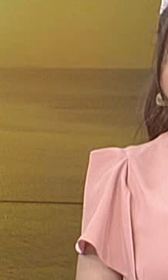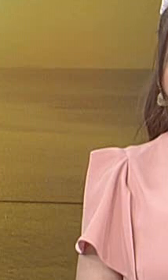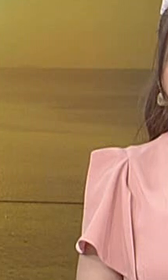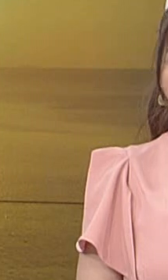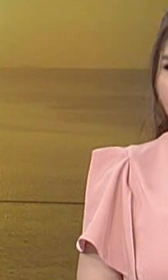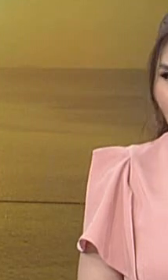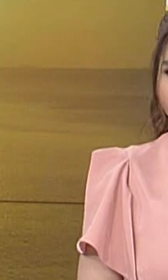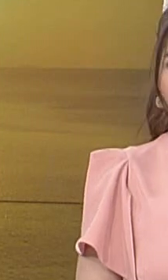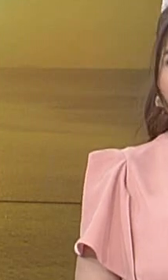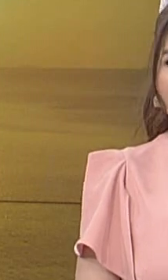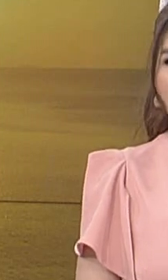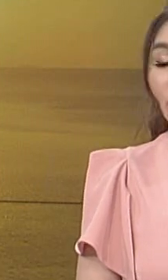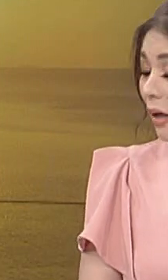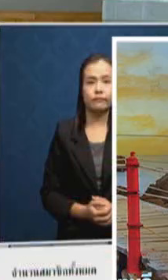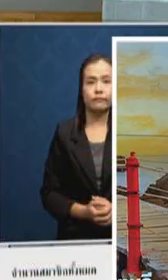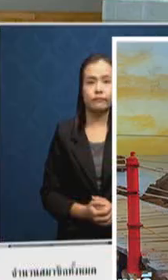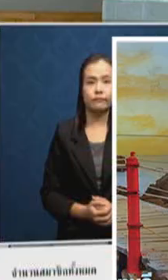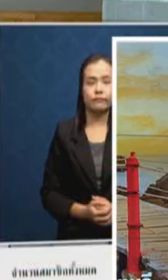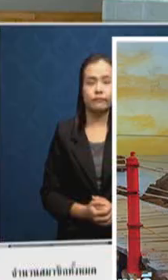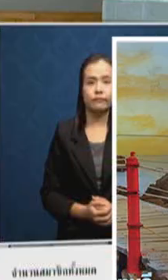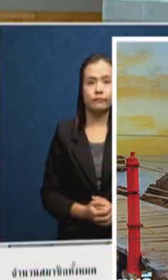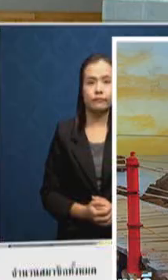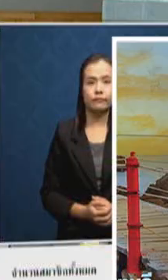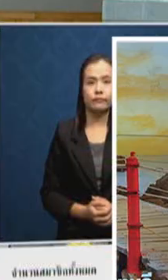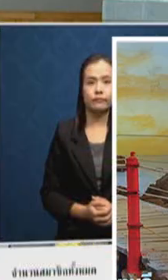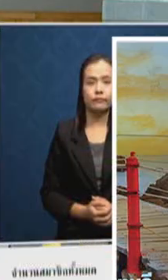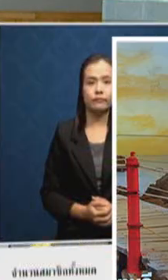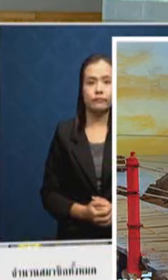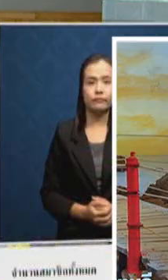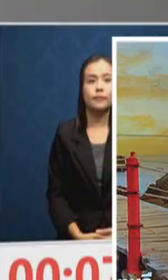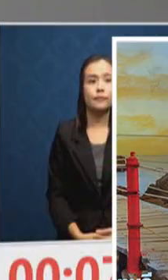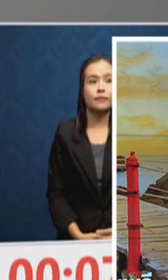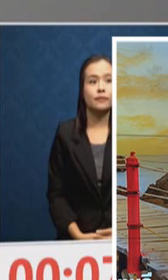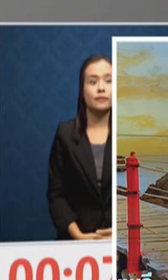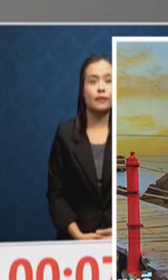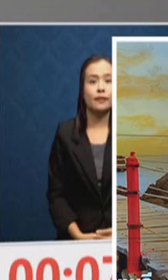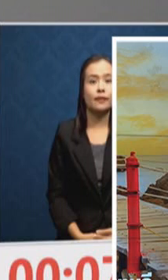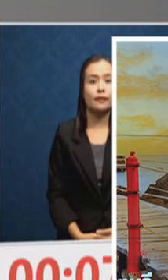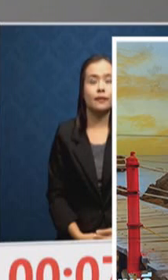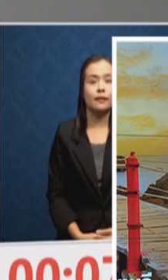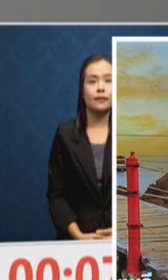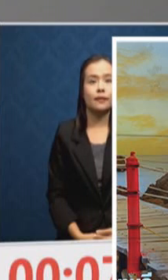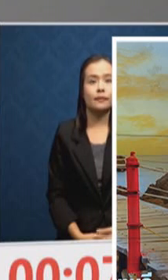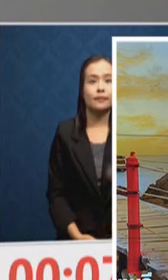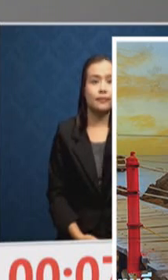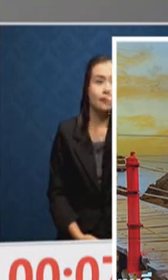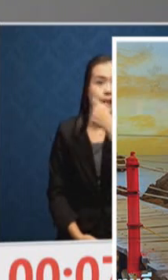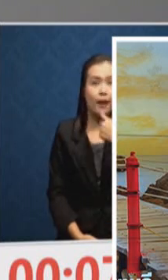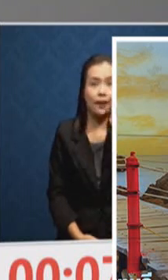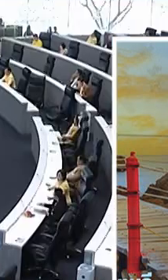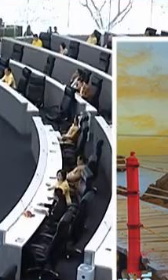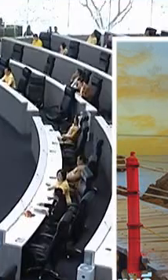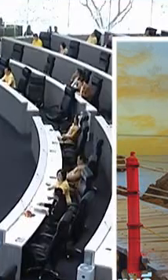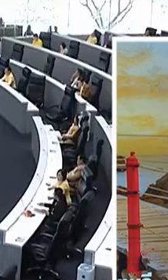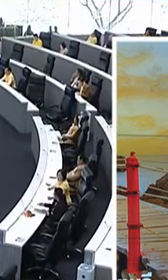อภิปรายตลอดทั้งวันเมื่อวานนี้แต่ว่าก็จบภายใน 1วันครับโดย 2ประเด็นที่ถูกอภิปรายมากที่สุดก็คือปัญหา